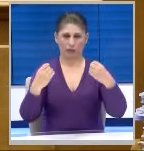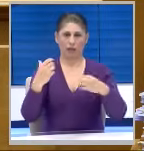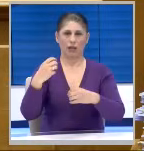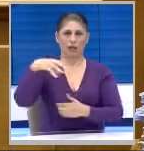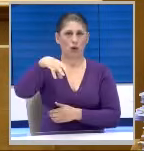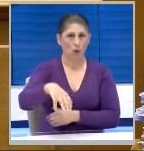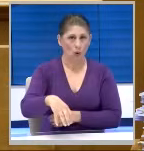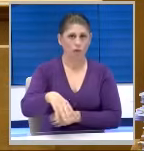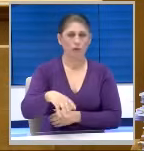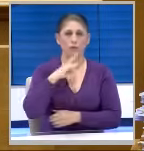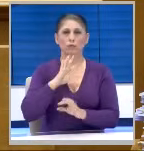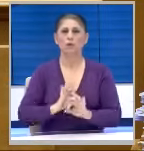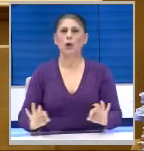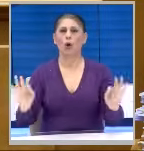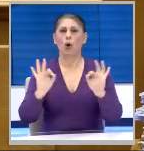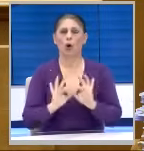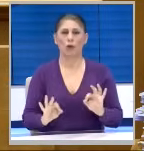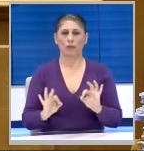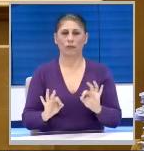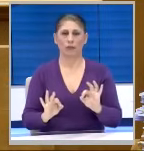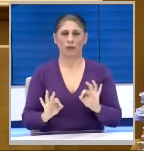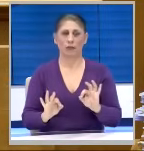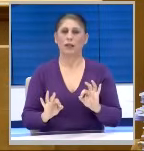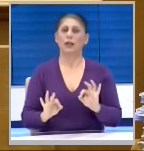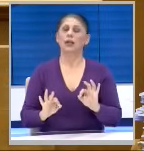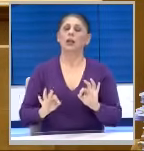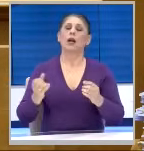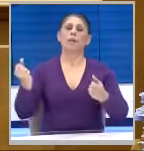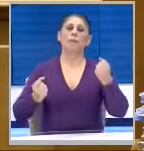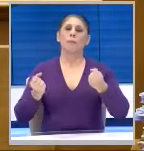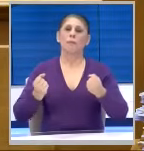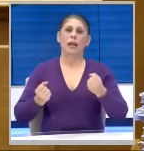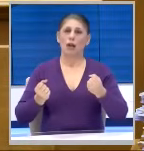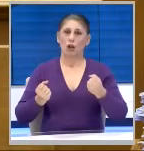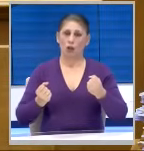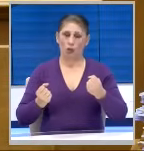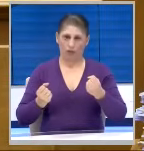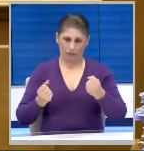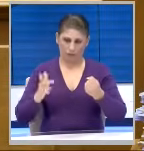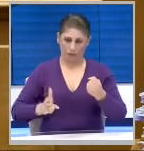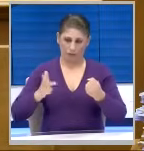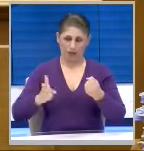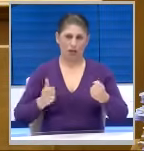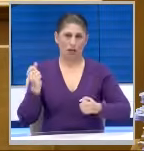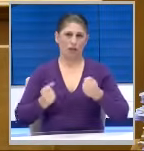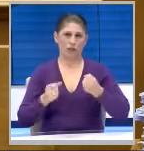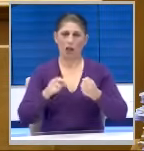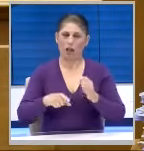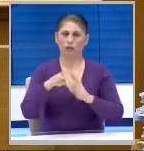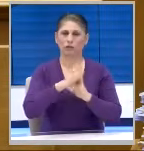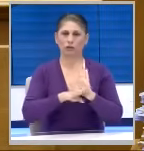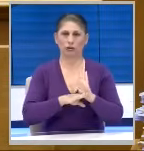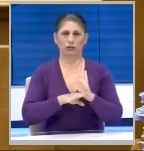που που προειδοποιεί στην καμπίνα μηχανοδηγού ει σε αυτό το σύστη σε αυτό το σύστημα